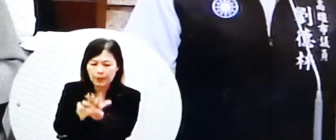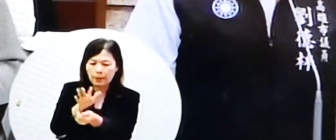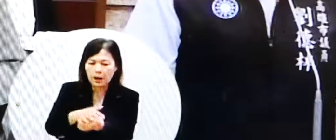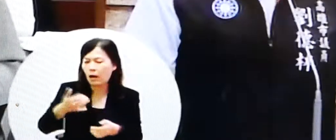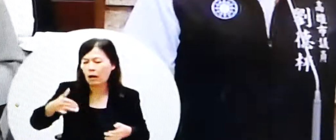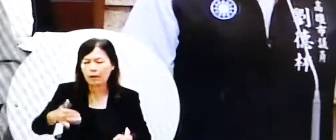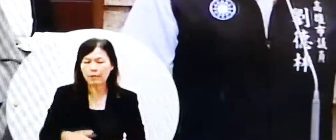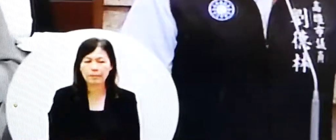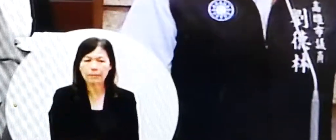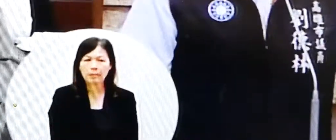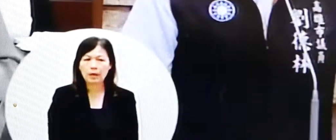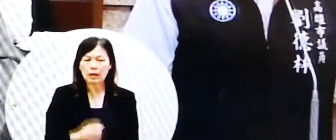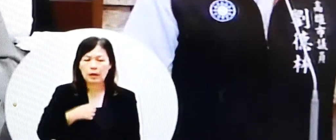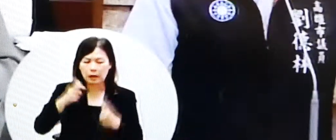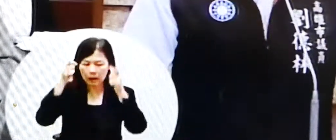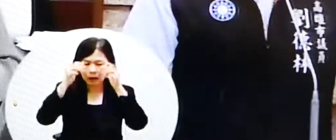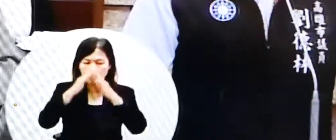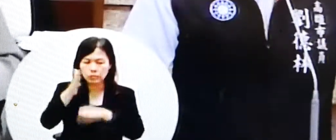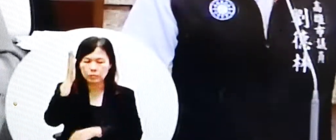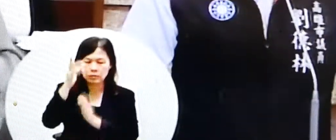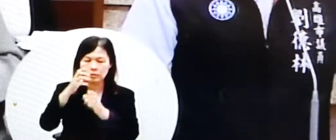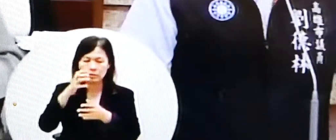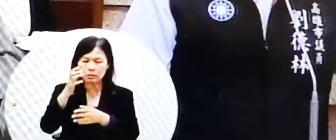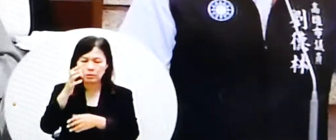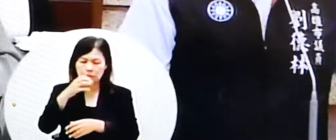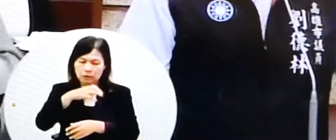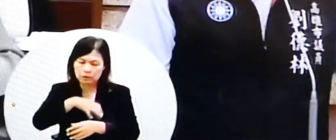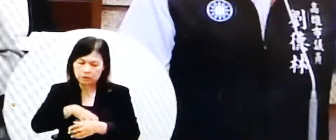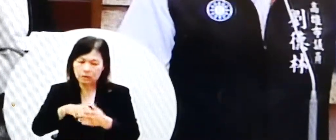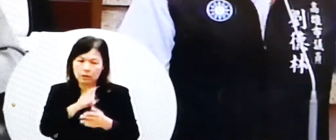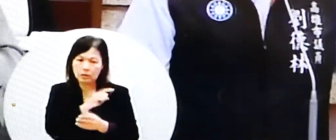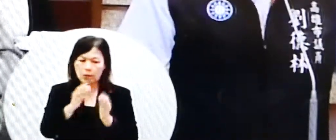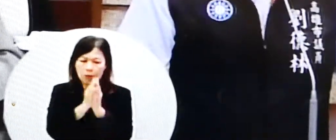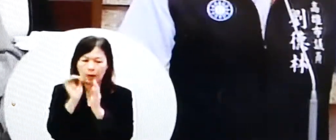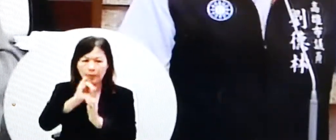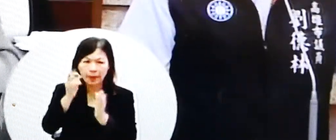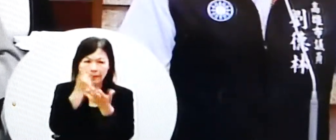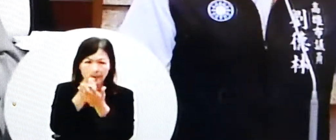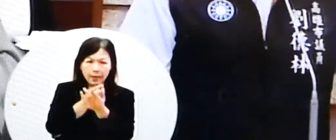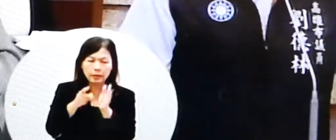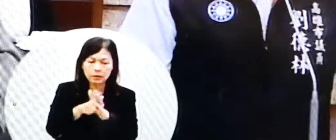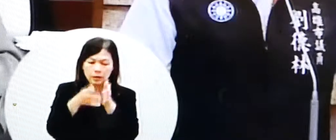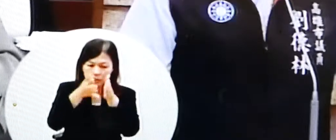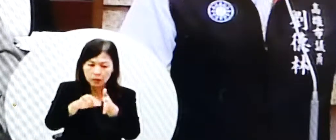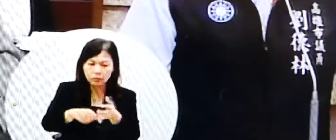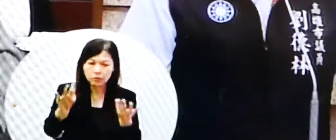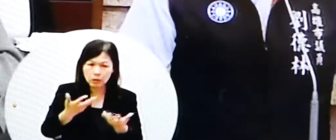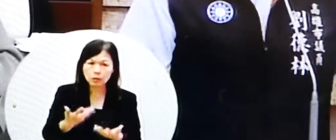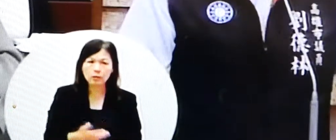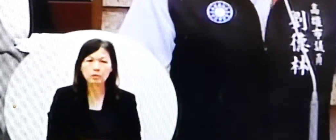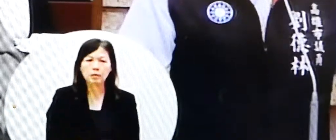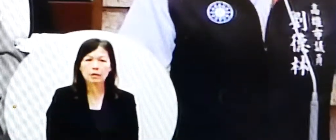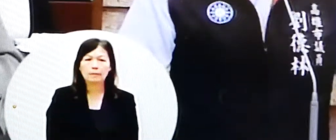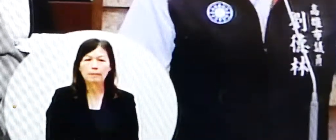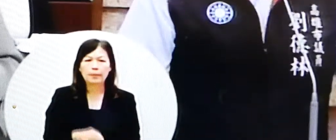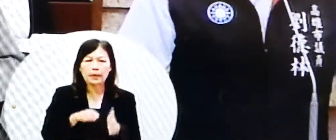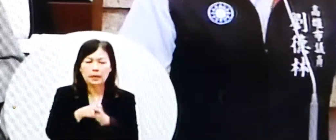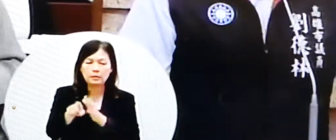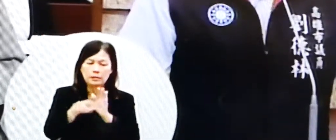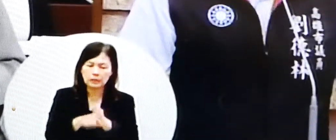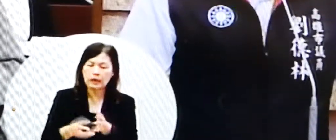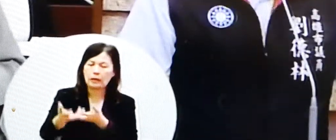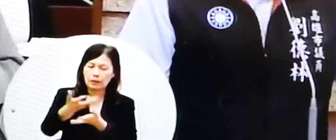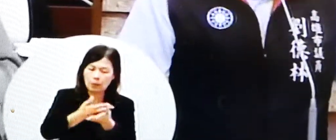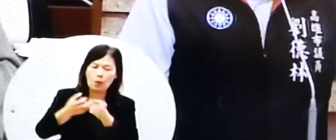部，我想我们姚局长大概每一次都针对这个问题，一直跟我们做一些讨论。那我想我知